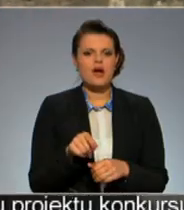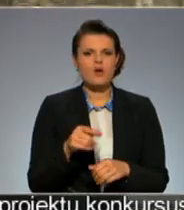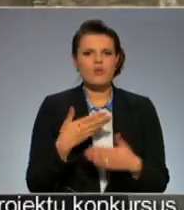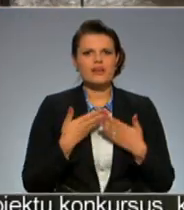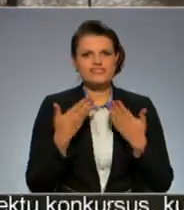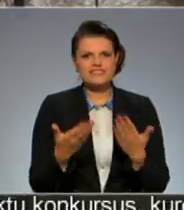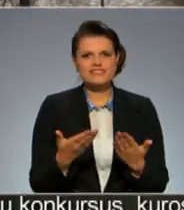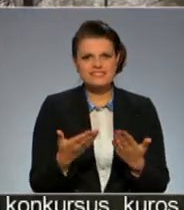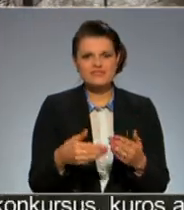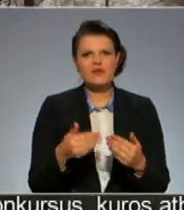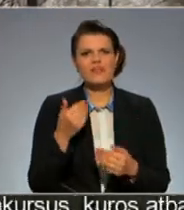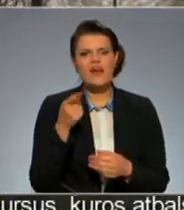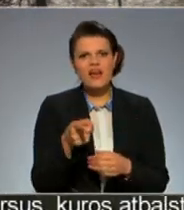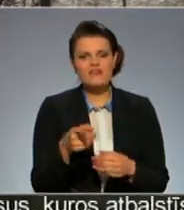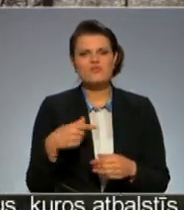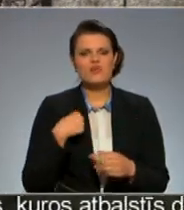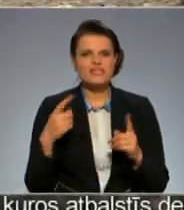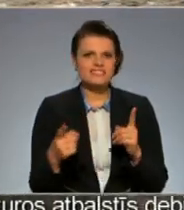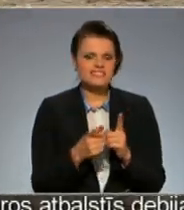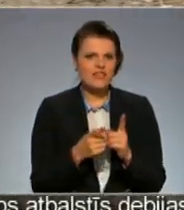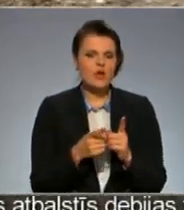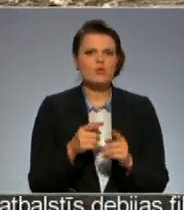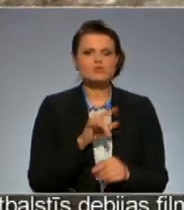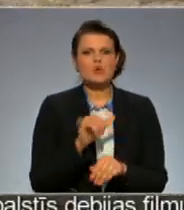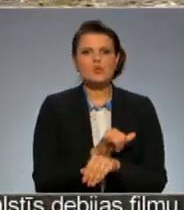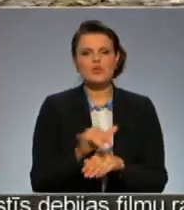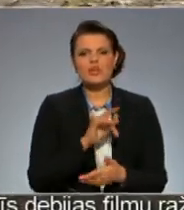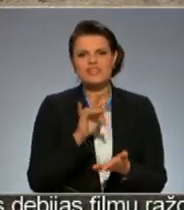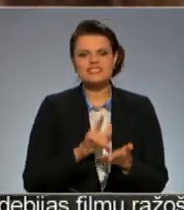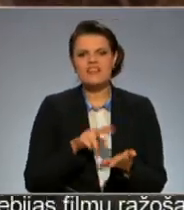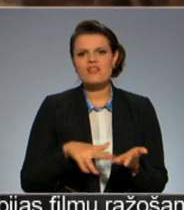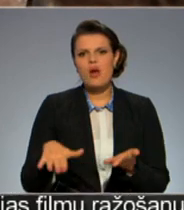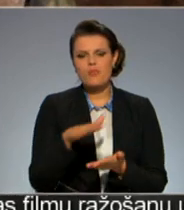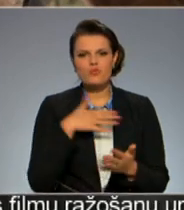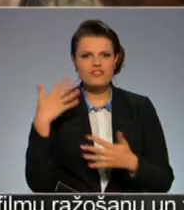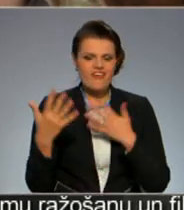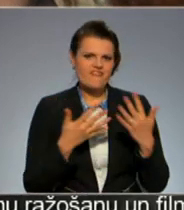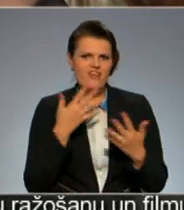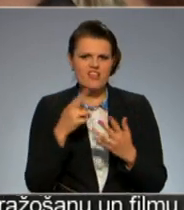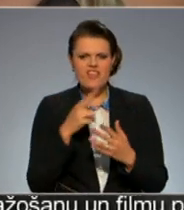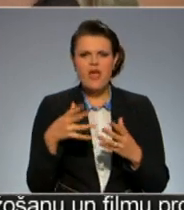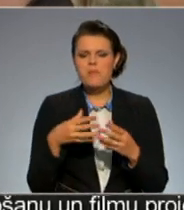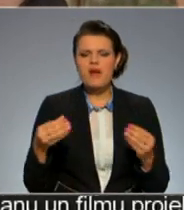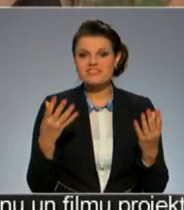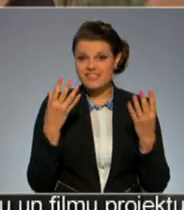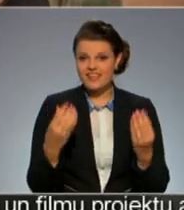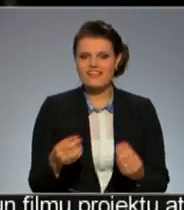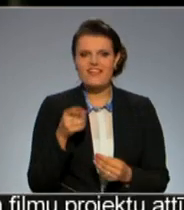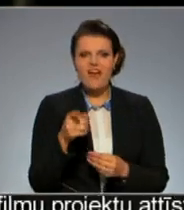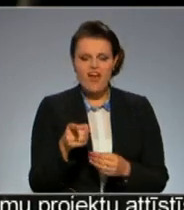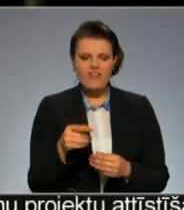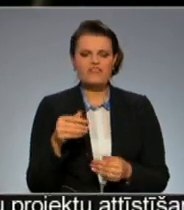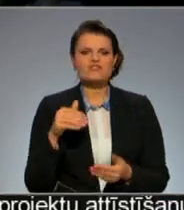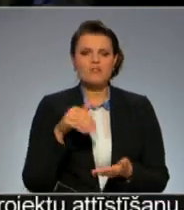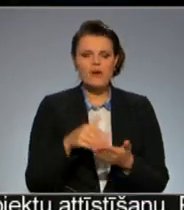izdzīvot ar ivaru stoninu es satiekos ņujorkas centrālparkā ļoti vējainā un nepavasarīgā dienā ivars stonins